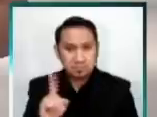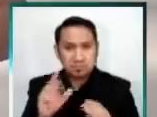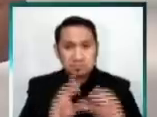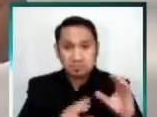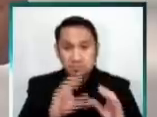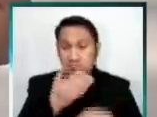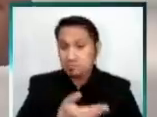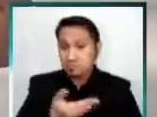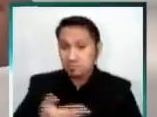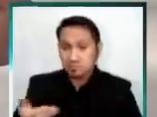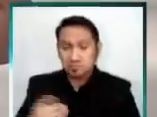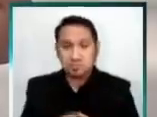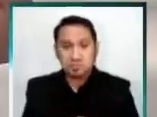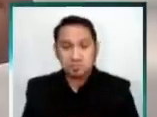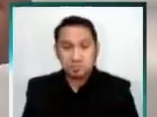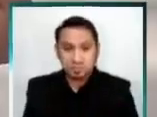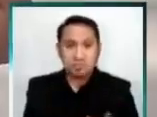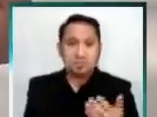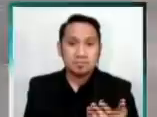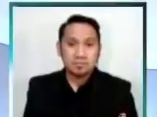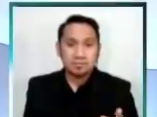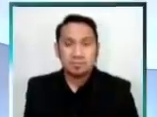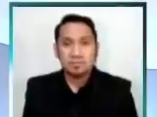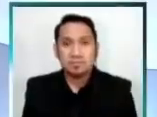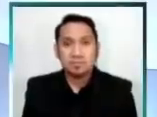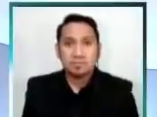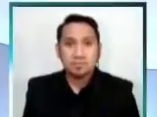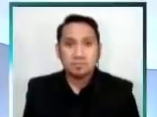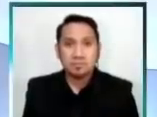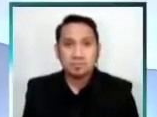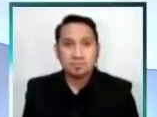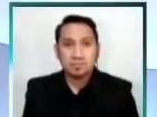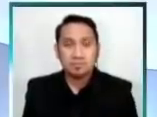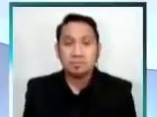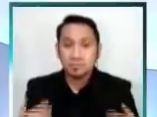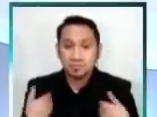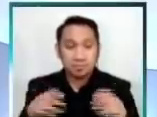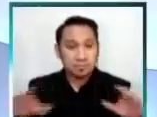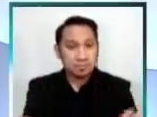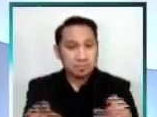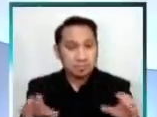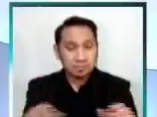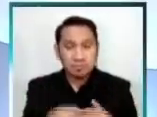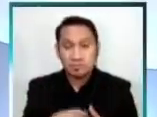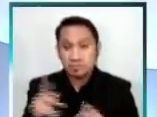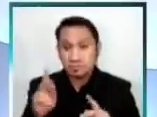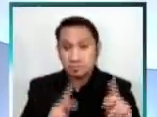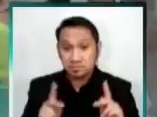material. Salima Rafrad, GMA News. May mga aktibidad din ang ilang tumatakbo sa